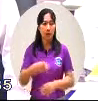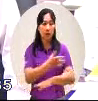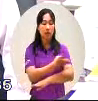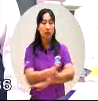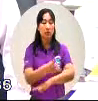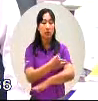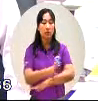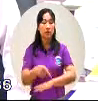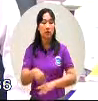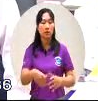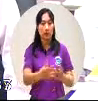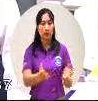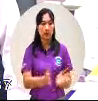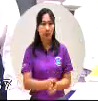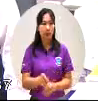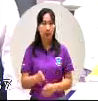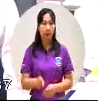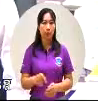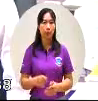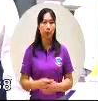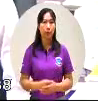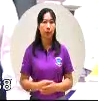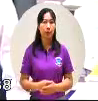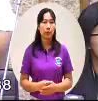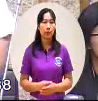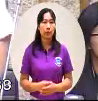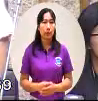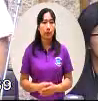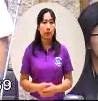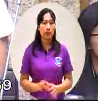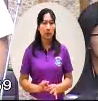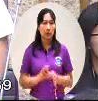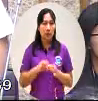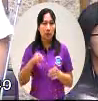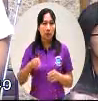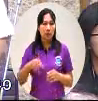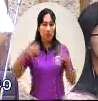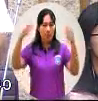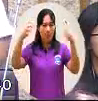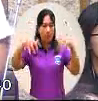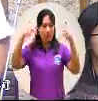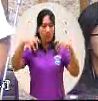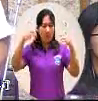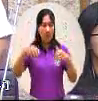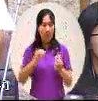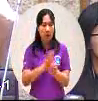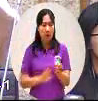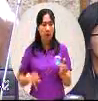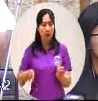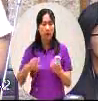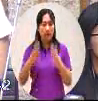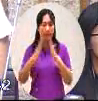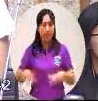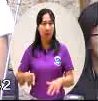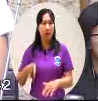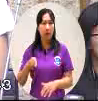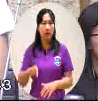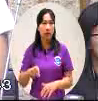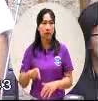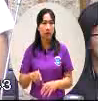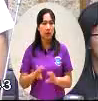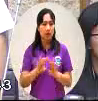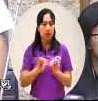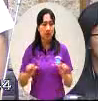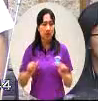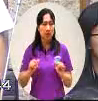啊，纳泽兰溪。 纳泽兰溪的部分是因为这一次的那个豪雨所造成的一个大崩塌嘛哈，这个是因为所谓的地质的脆